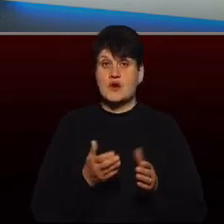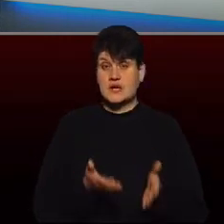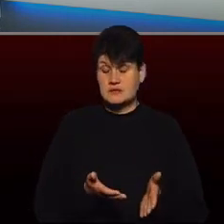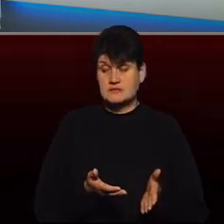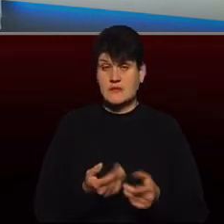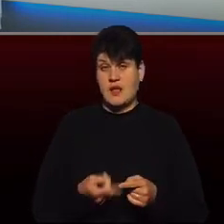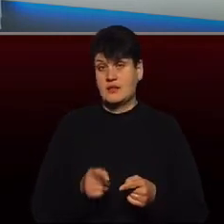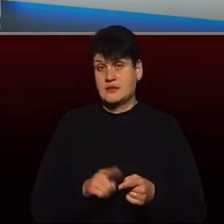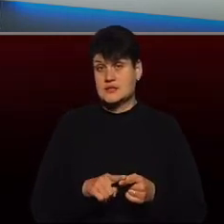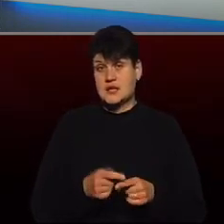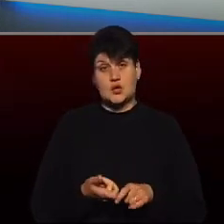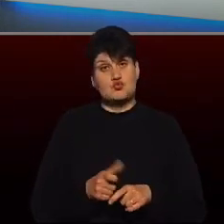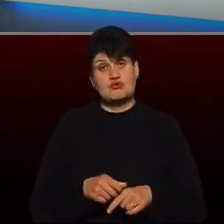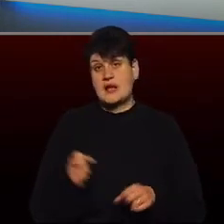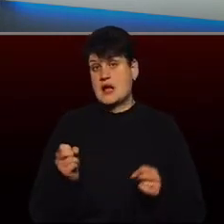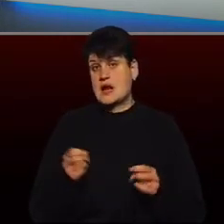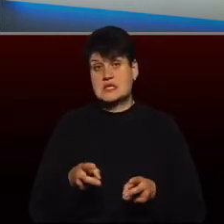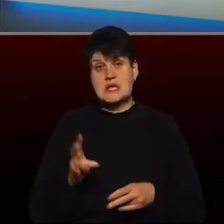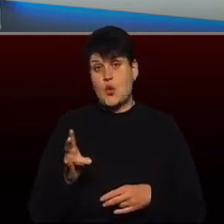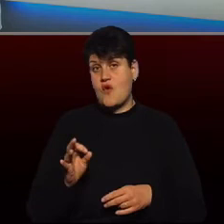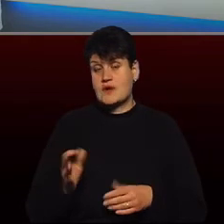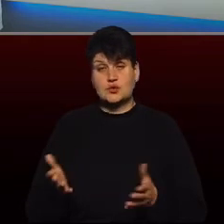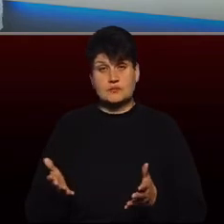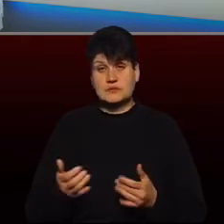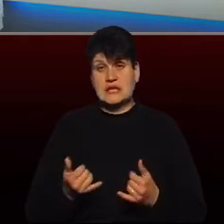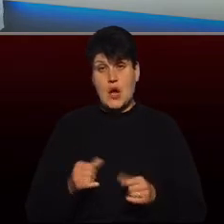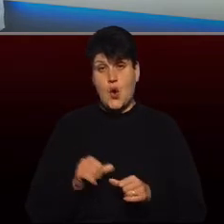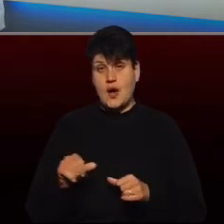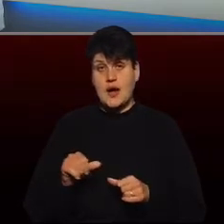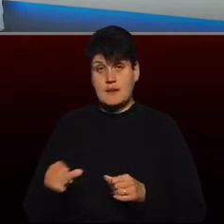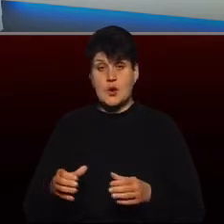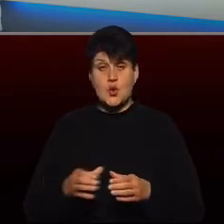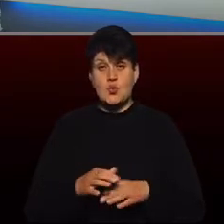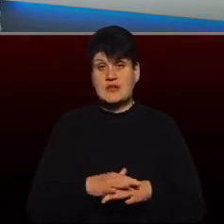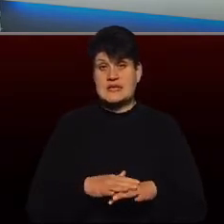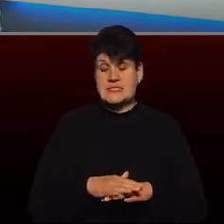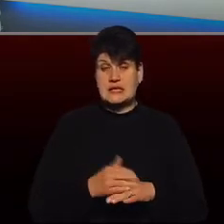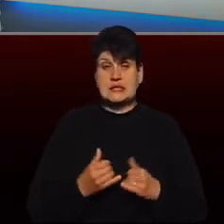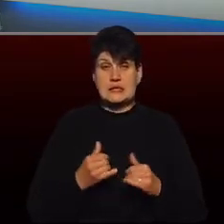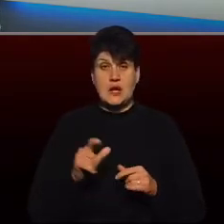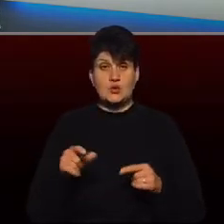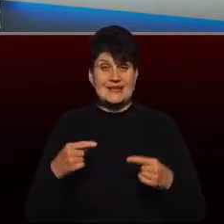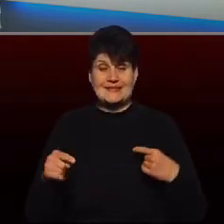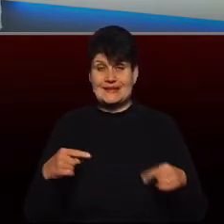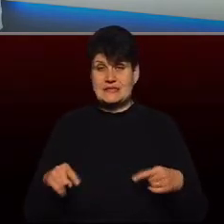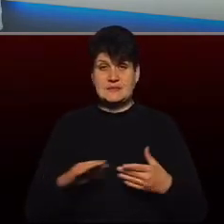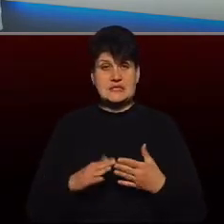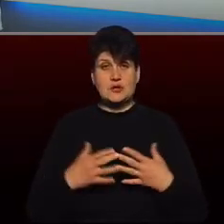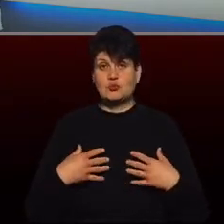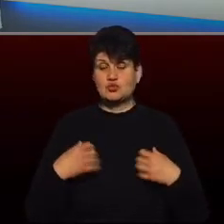дуже ризиковано. Бо для окремих груп населення, для людей з різним станом здоров'я,